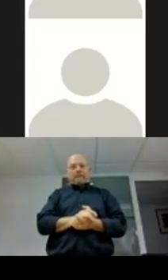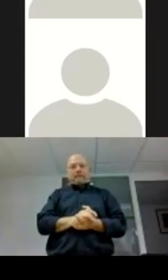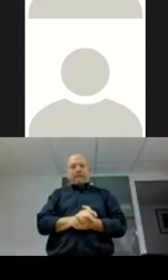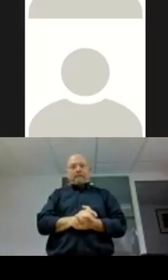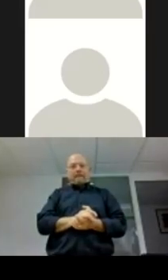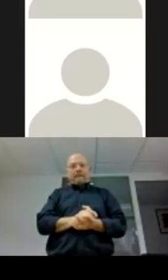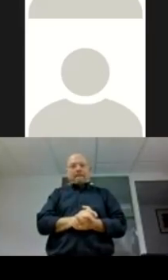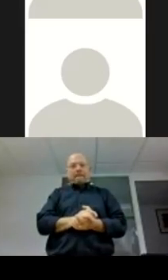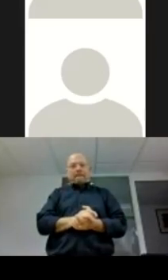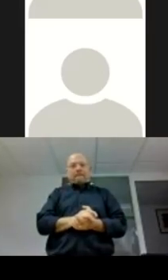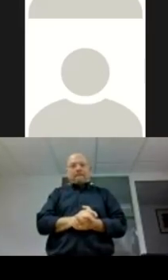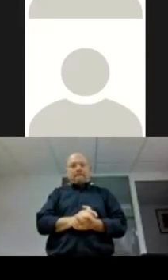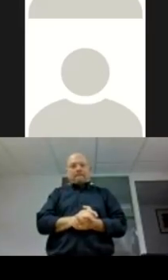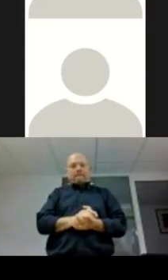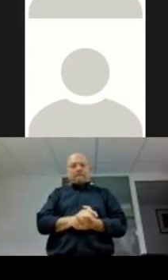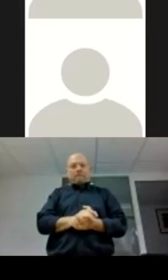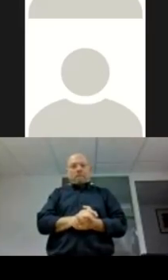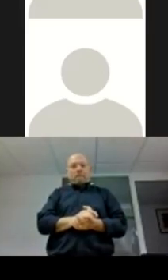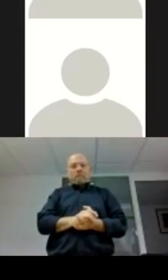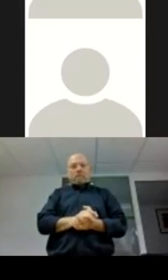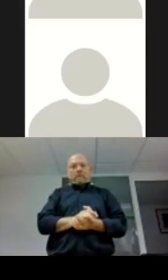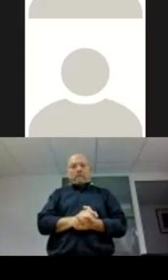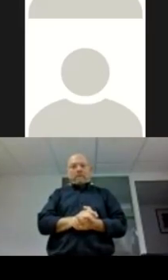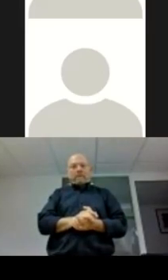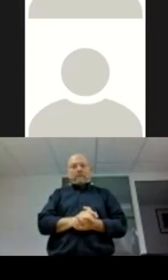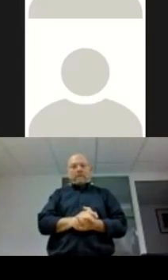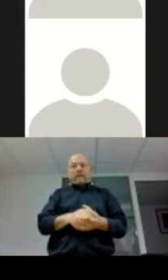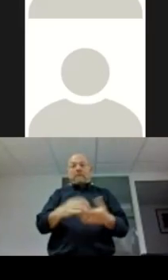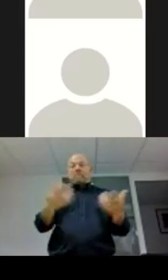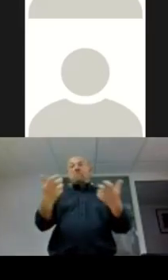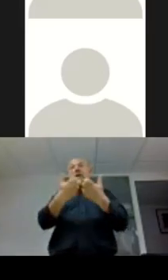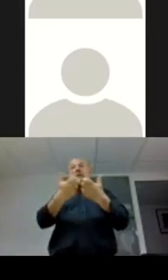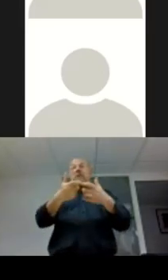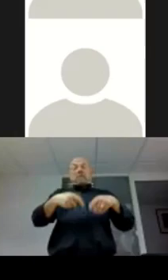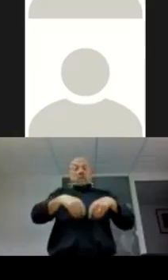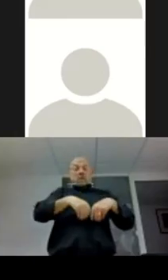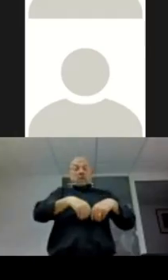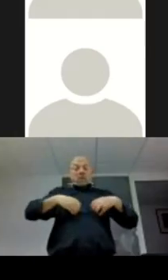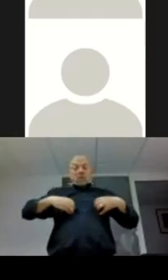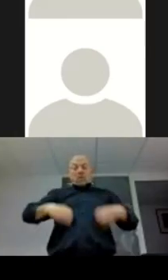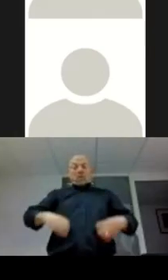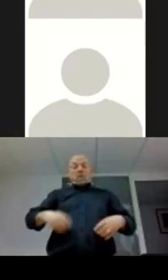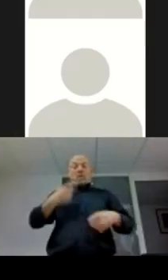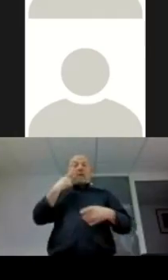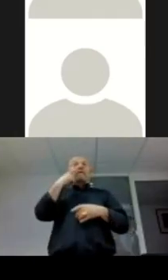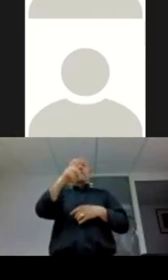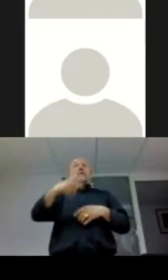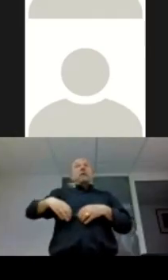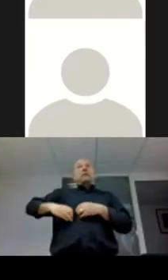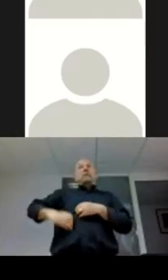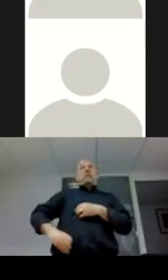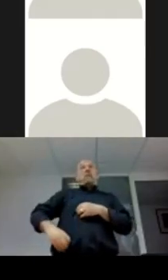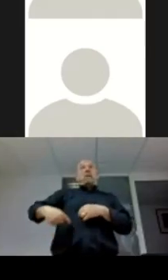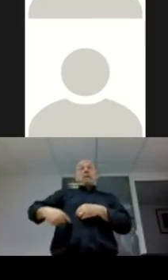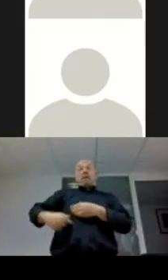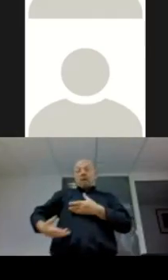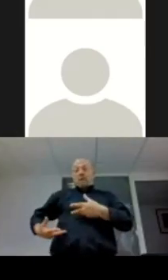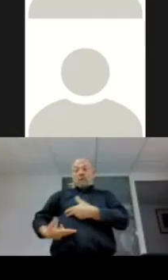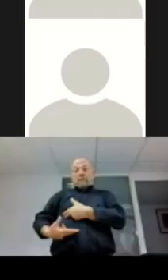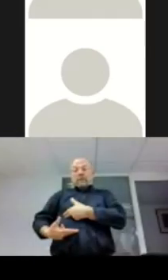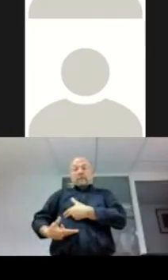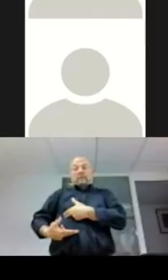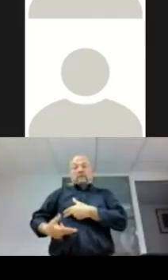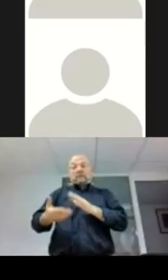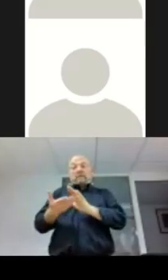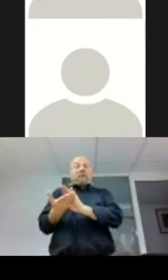plaît. Donc, vous voyez que finalement, pour une lésion, celle d'avant, vous voyez que finalement, pour une lésion du côlon droit, qui peut être